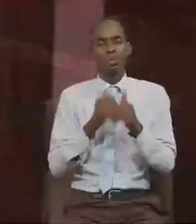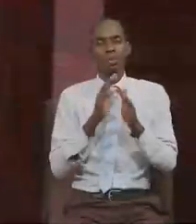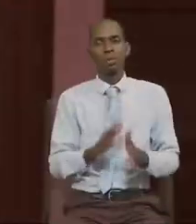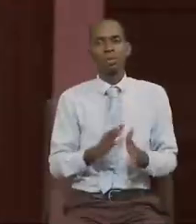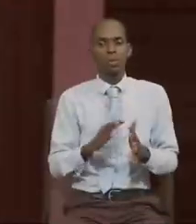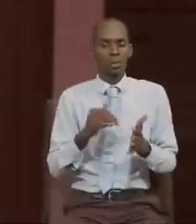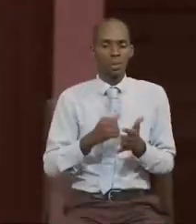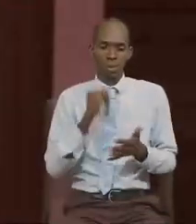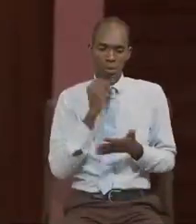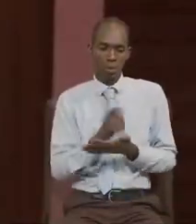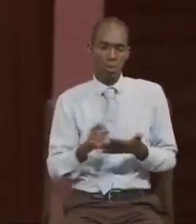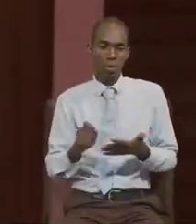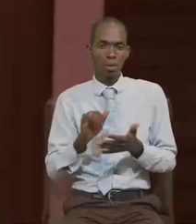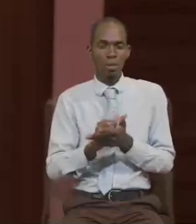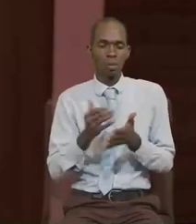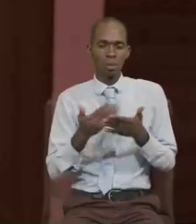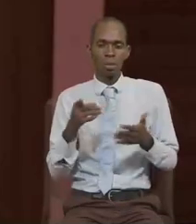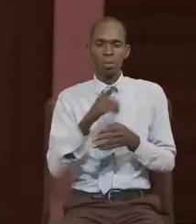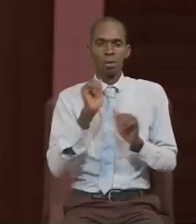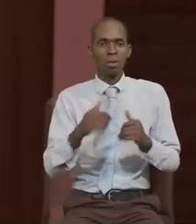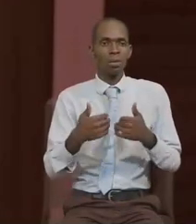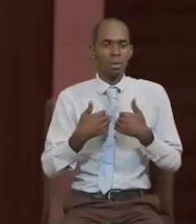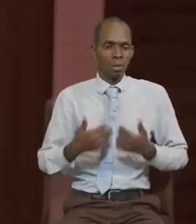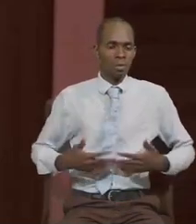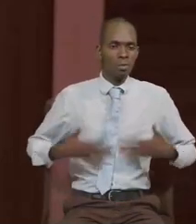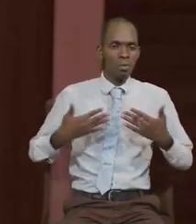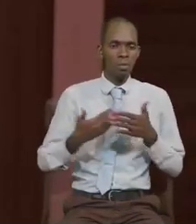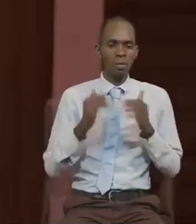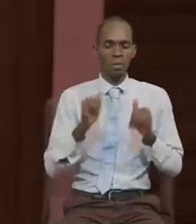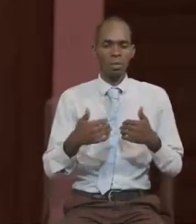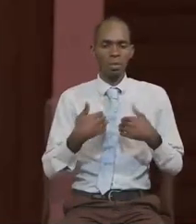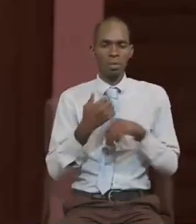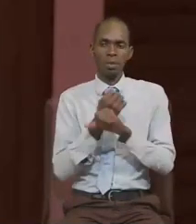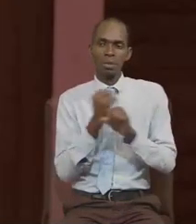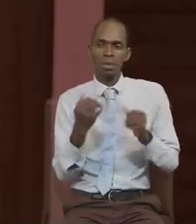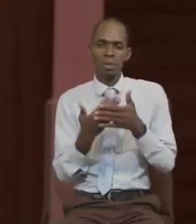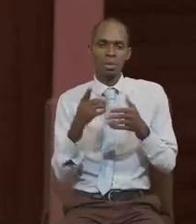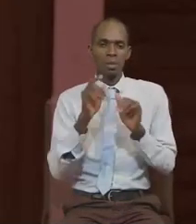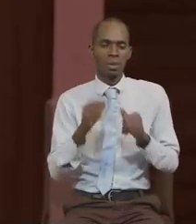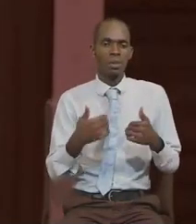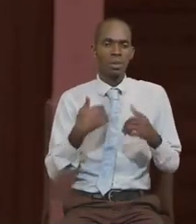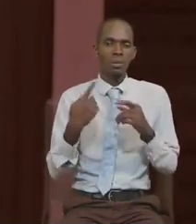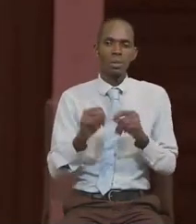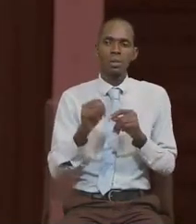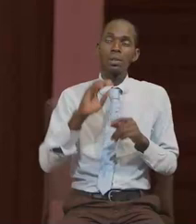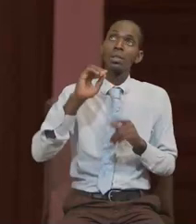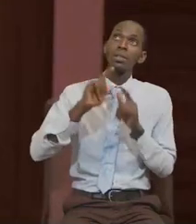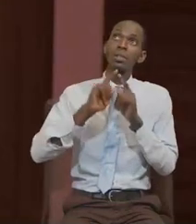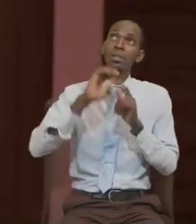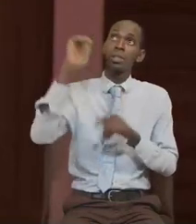même d'avoir la vie, avant d'avoir le salut, avant d'avoir la grâce de Dieu coulant dans votre